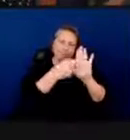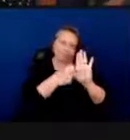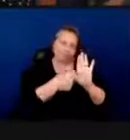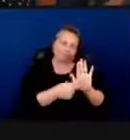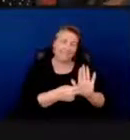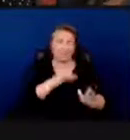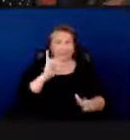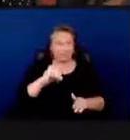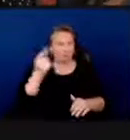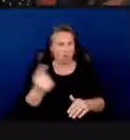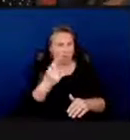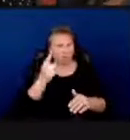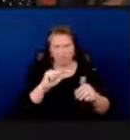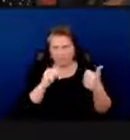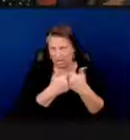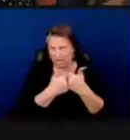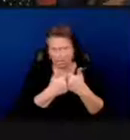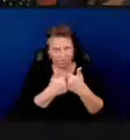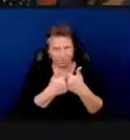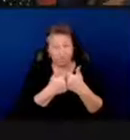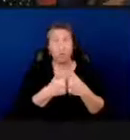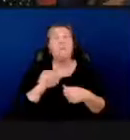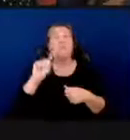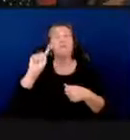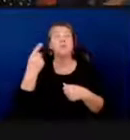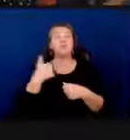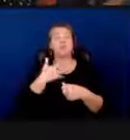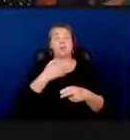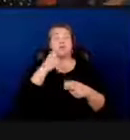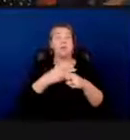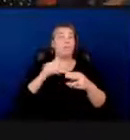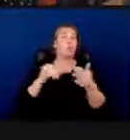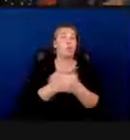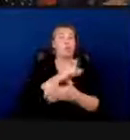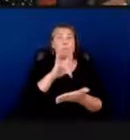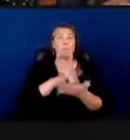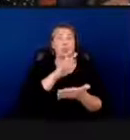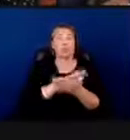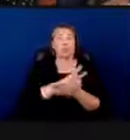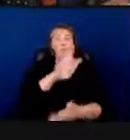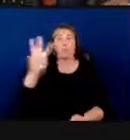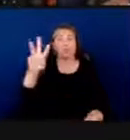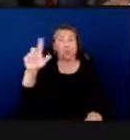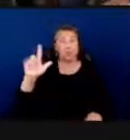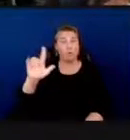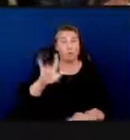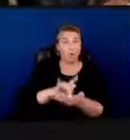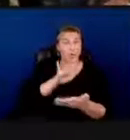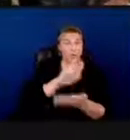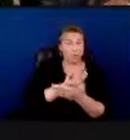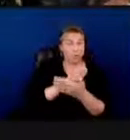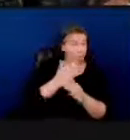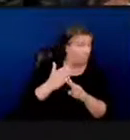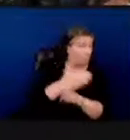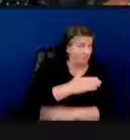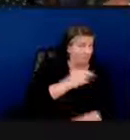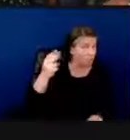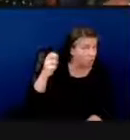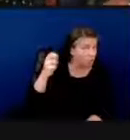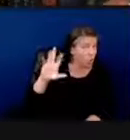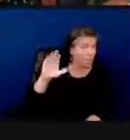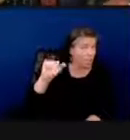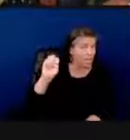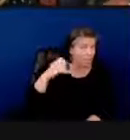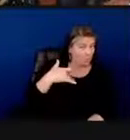أن نقوم به، وأنا متأكد من أن التحدي كبير. فينبغي أن نقوم بتسمية